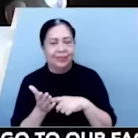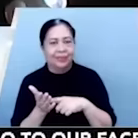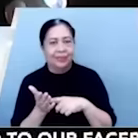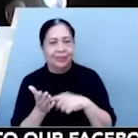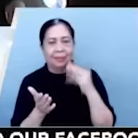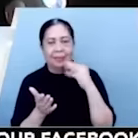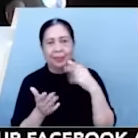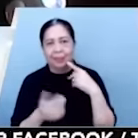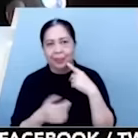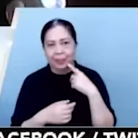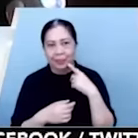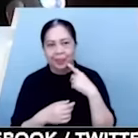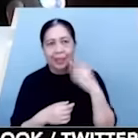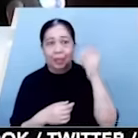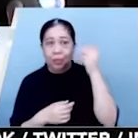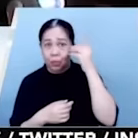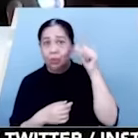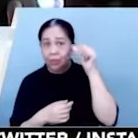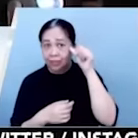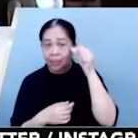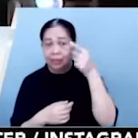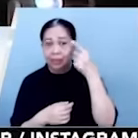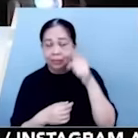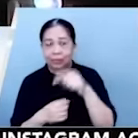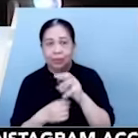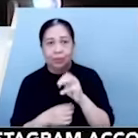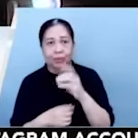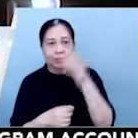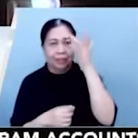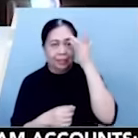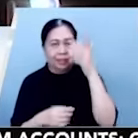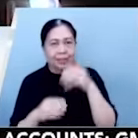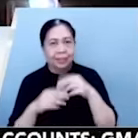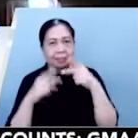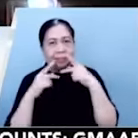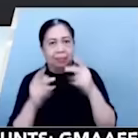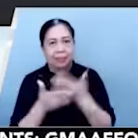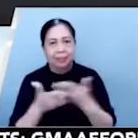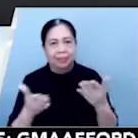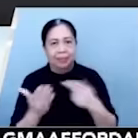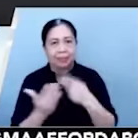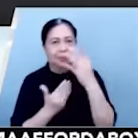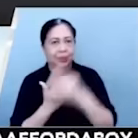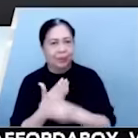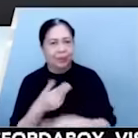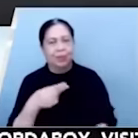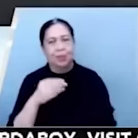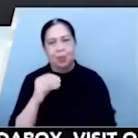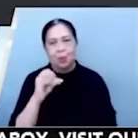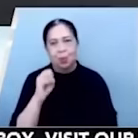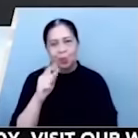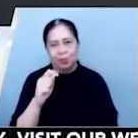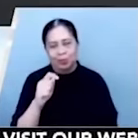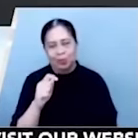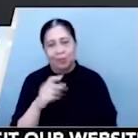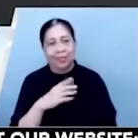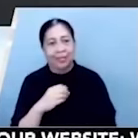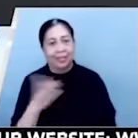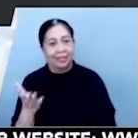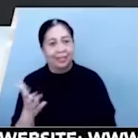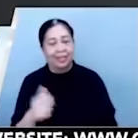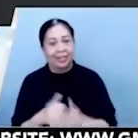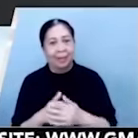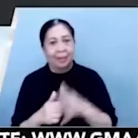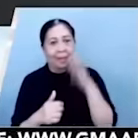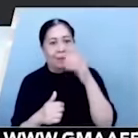na si Drew Arellano para sa Media Excellence in Public Affairs Program Hosting. Natanggap naman ni Papa Dudot ang